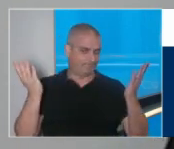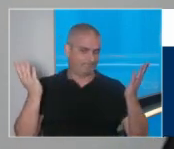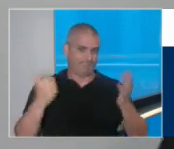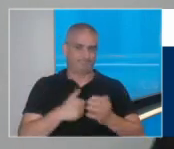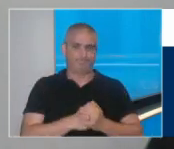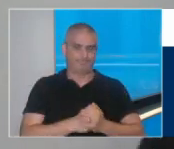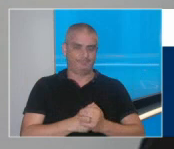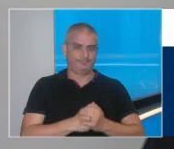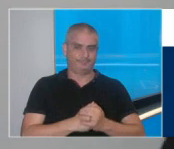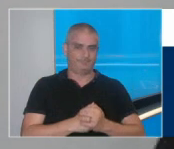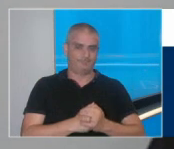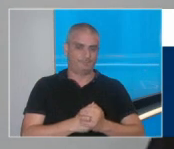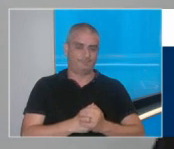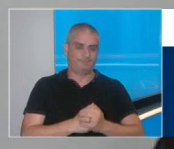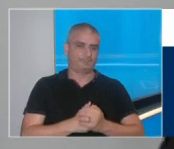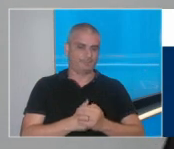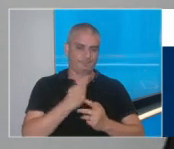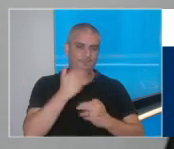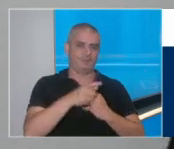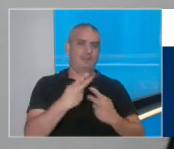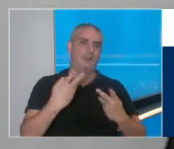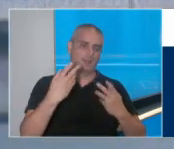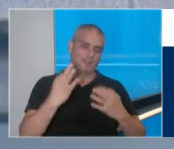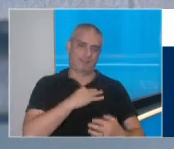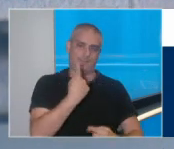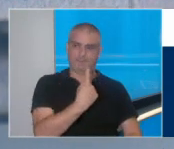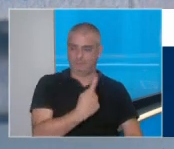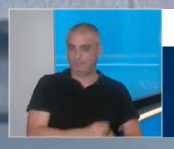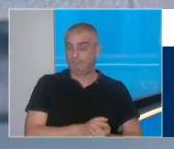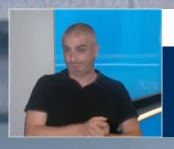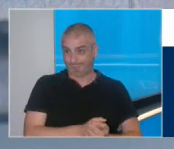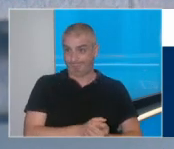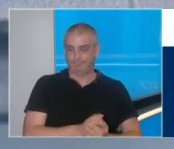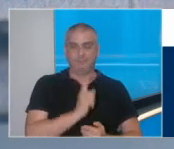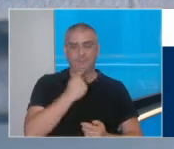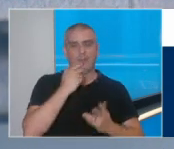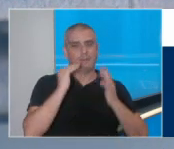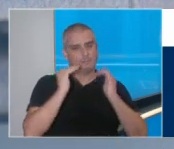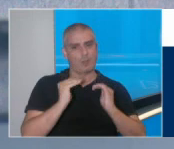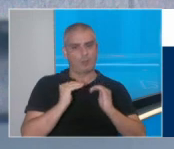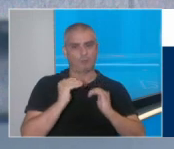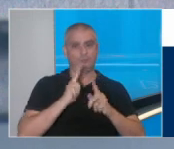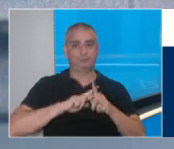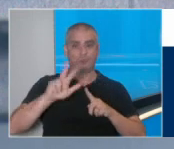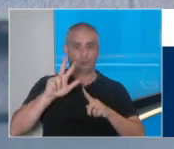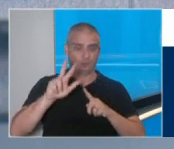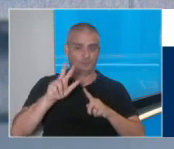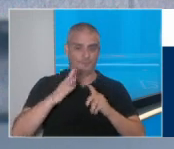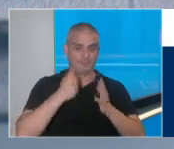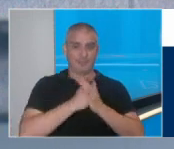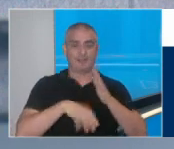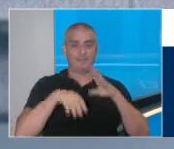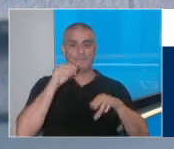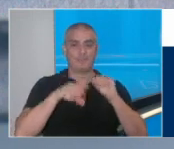אותך, זה יכניע אותך. כן, טוב, צריך לומר, כאמור, קצת פחות משלושה חודשים